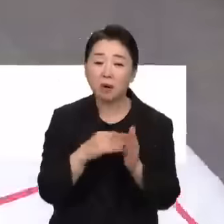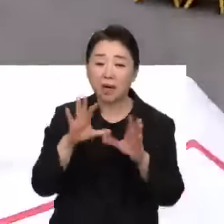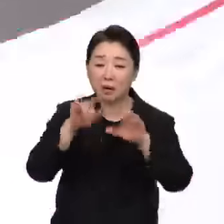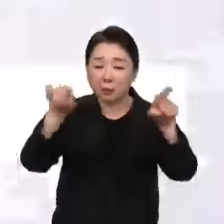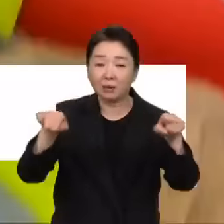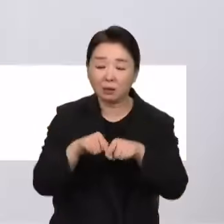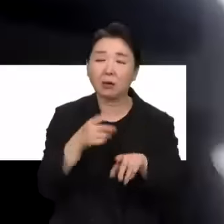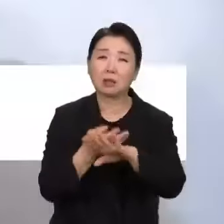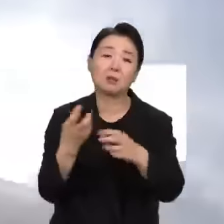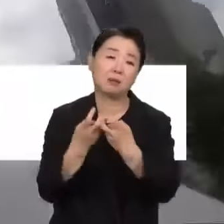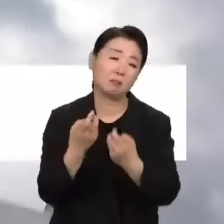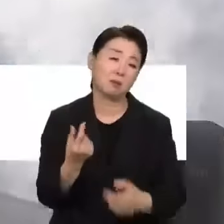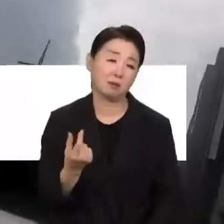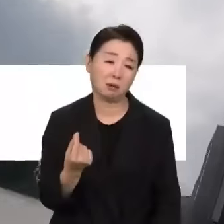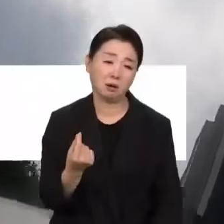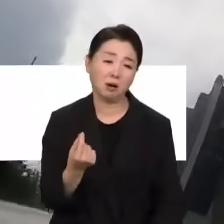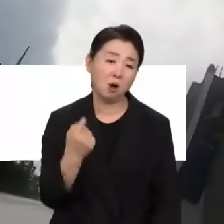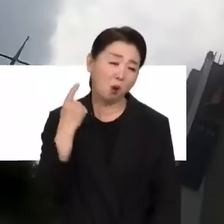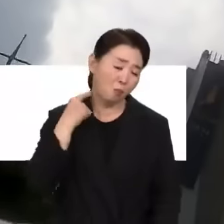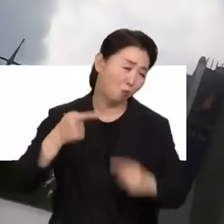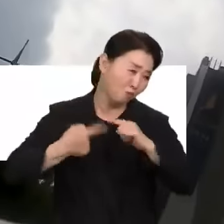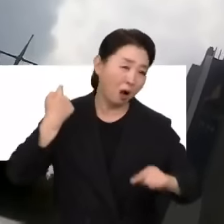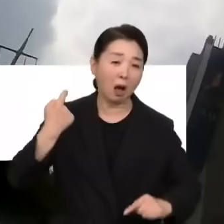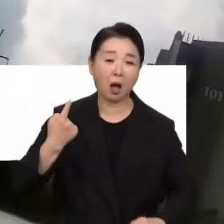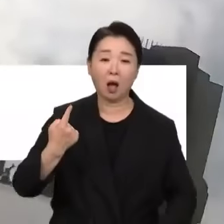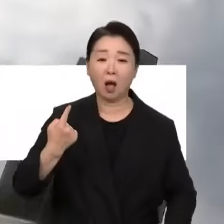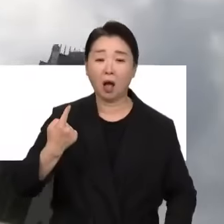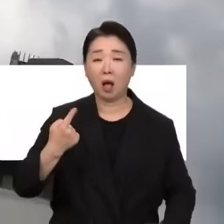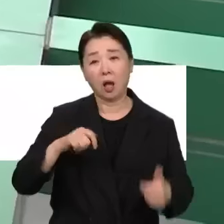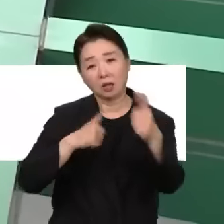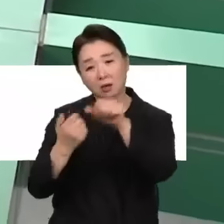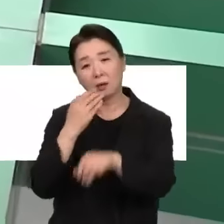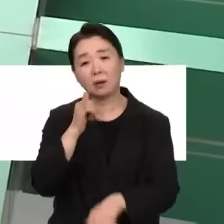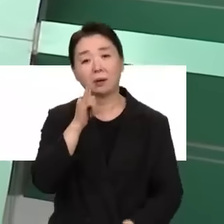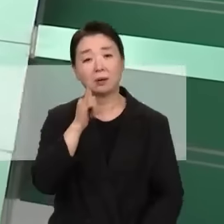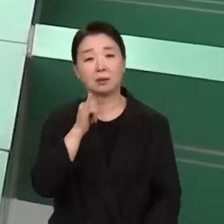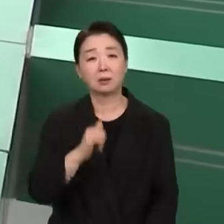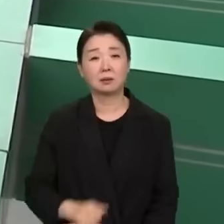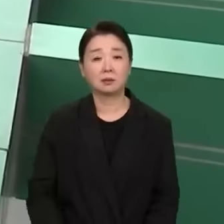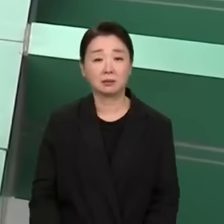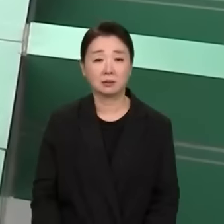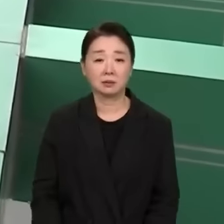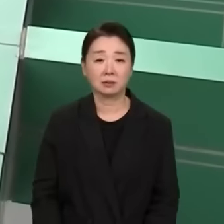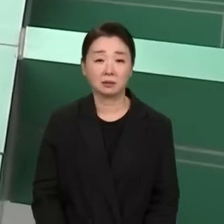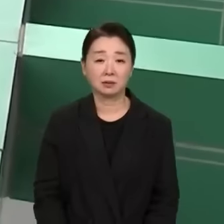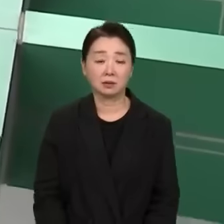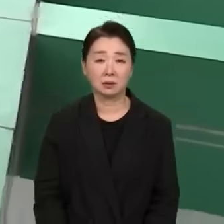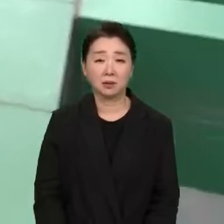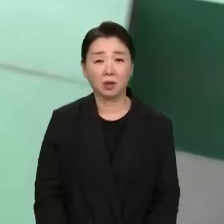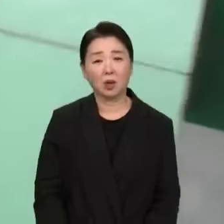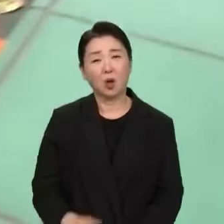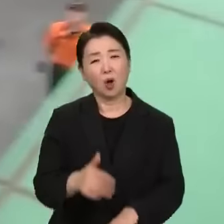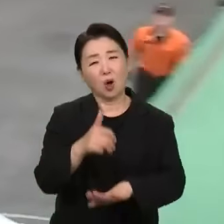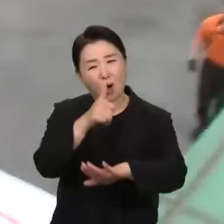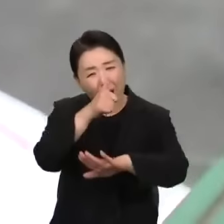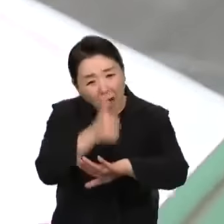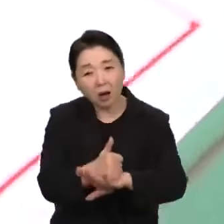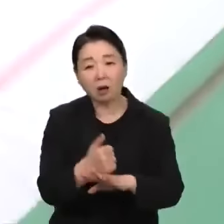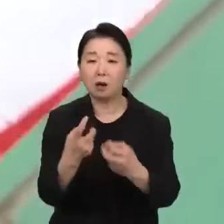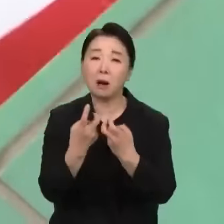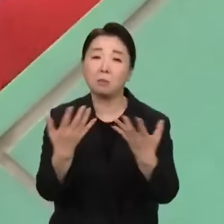사실 다른 방법이죠. 목뼈가 부러지든 사망할 수도 있는 거거든요. 최후의 순간에만 선택하는 대안.